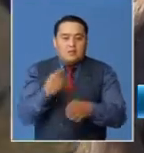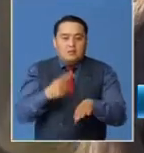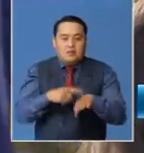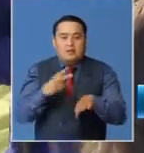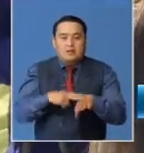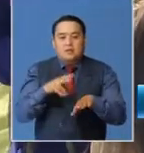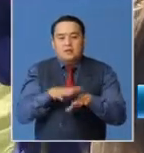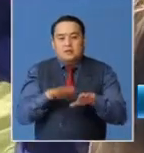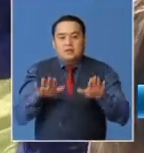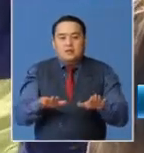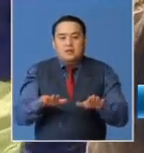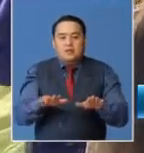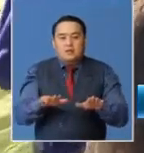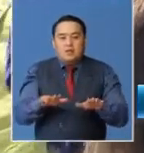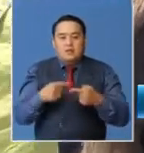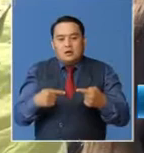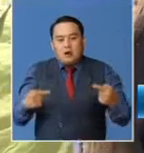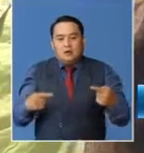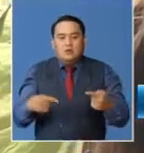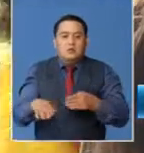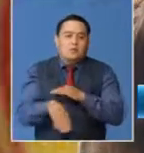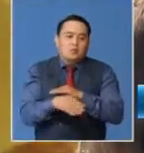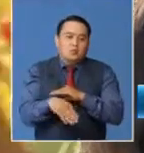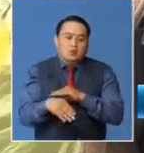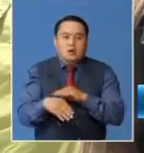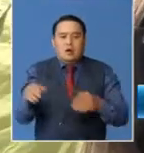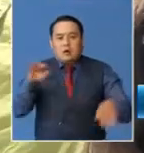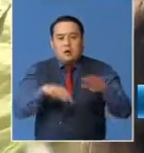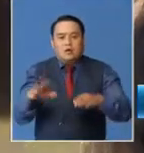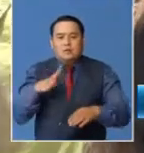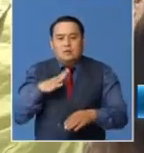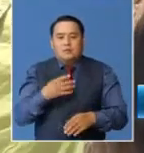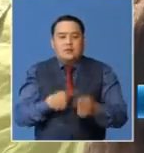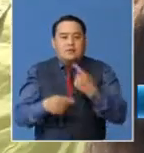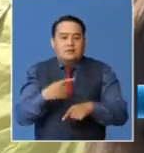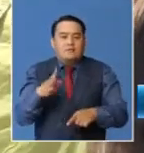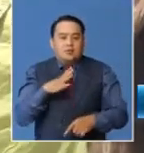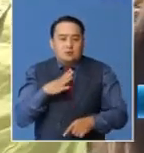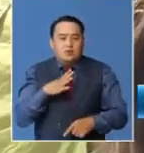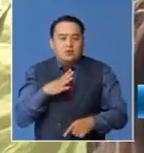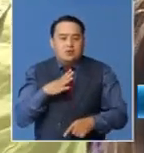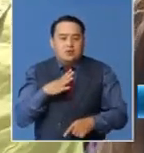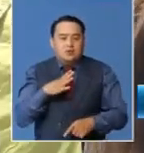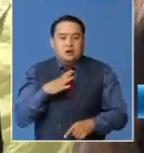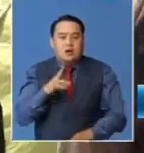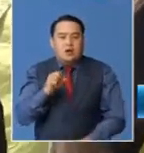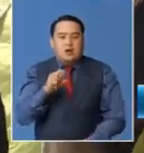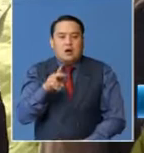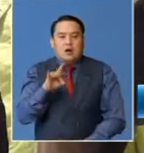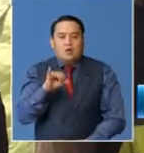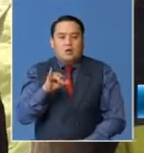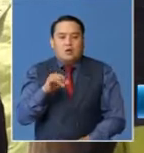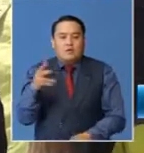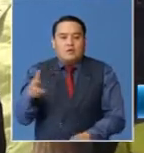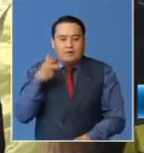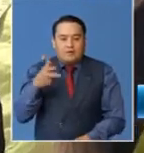третьи места. Мы ходим на ледники, пустыни, Чарынские каньоны. Вот недавно мы ездили в ущелье Кару, где снимались